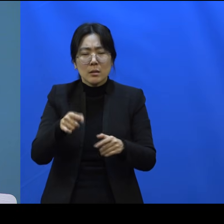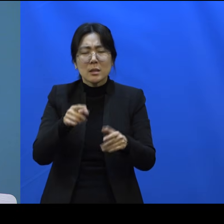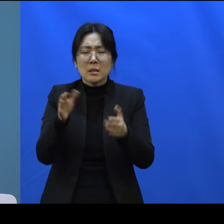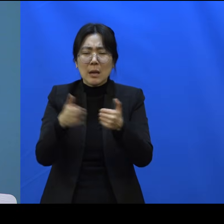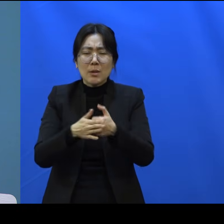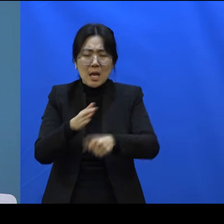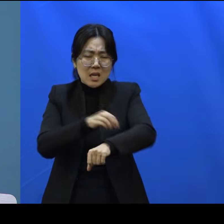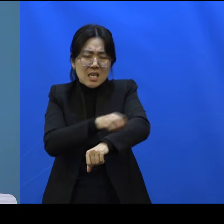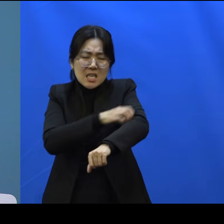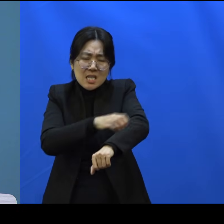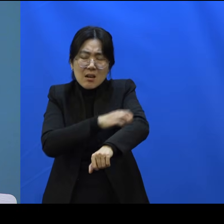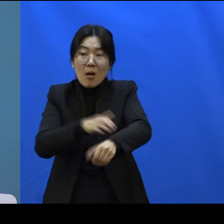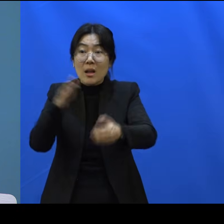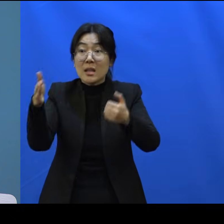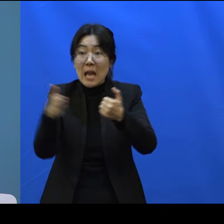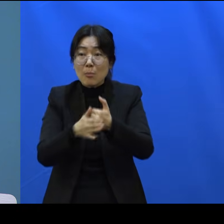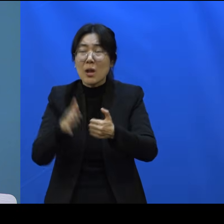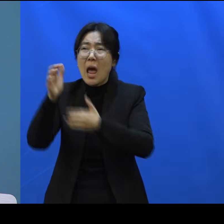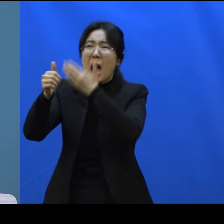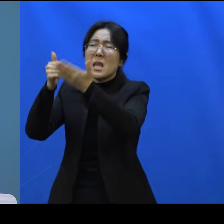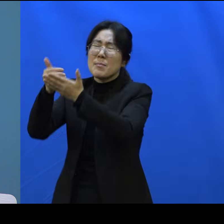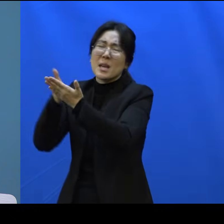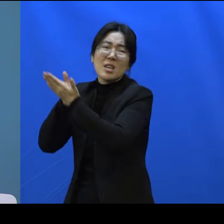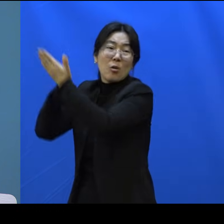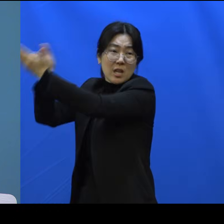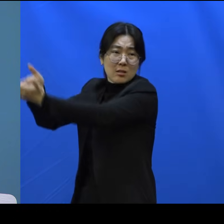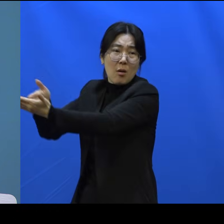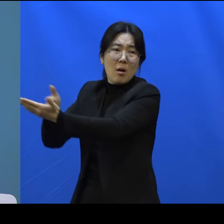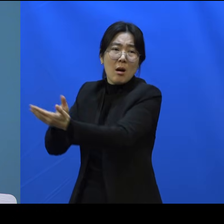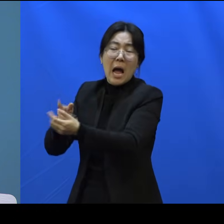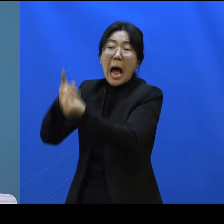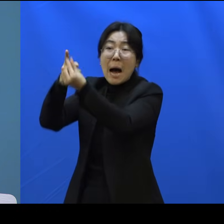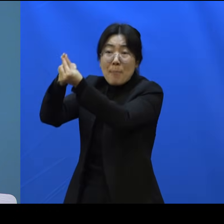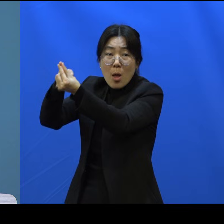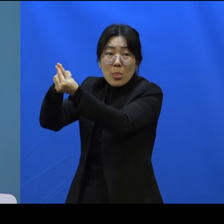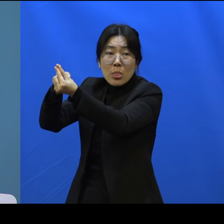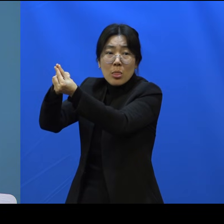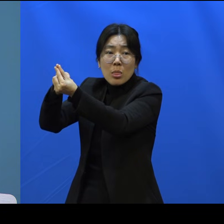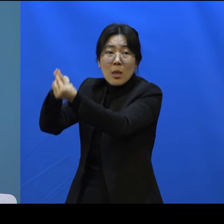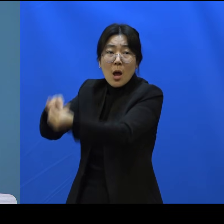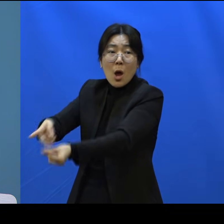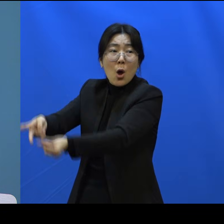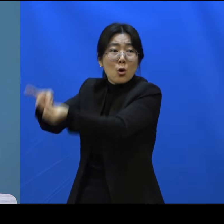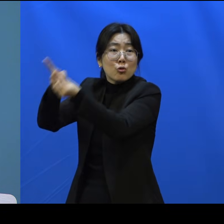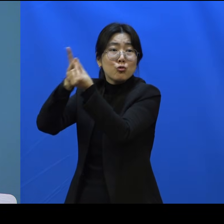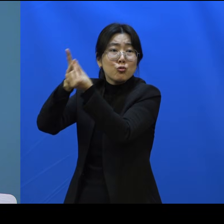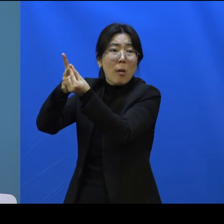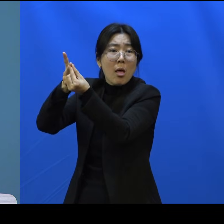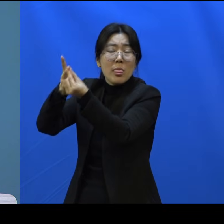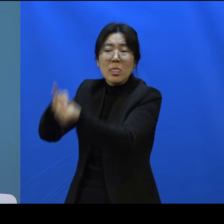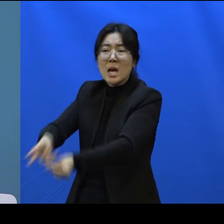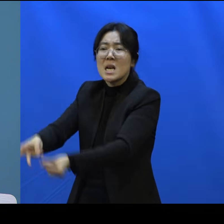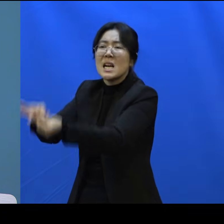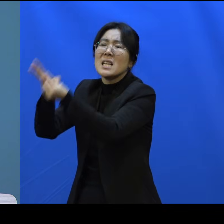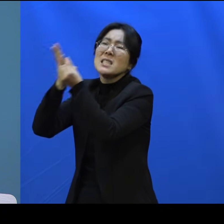바울이 그 가시를 제거해 달라고 3번 동안 3번을 간절히 기도한 거예요.